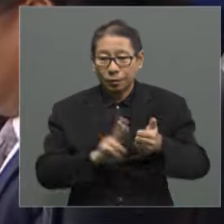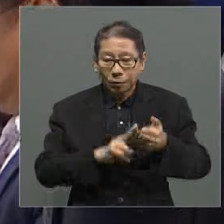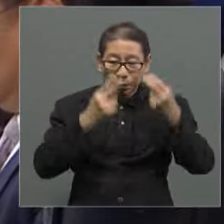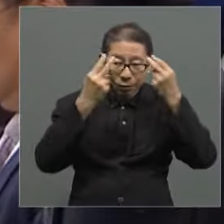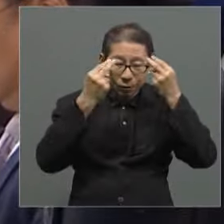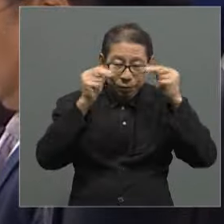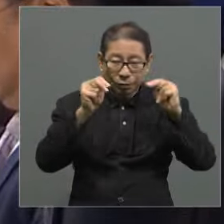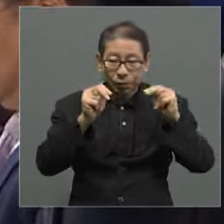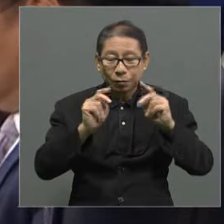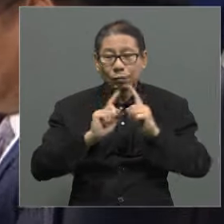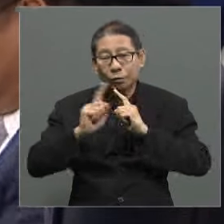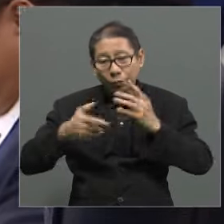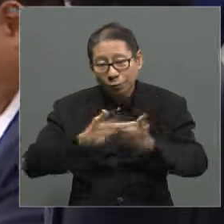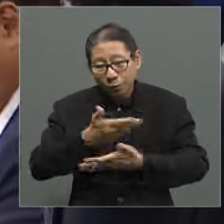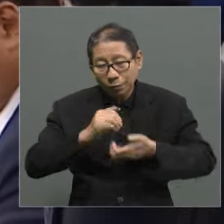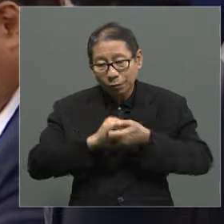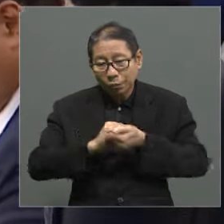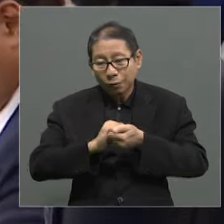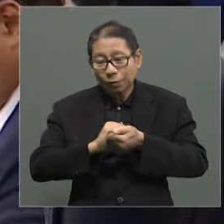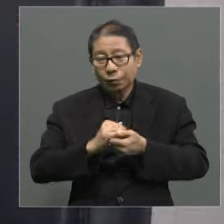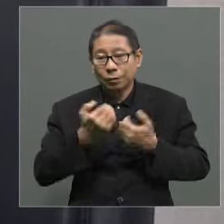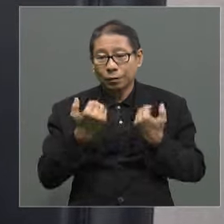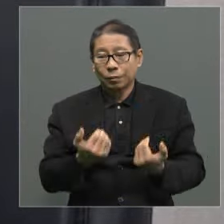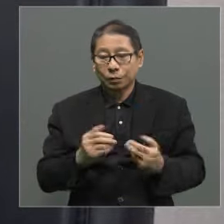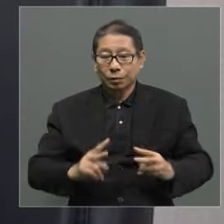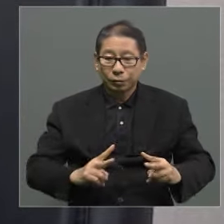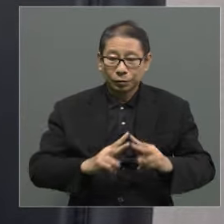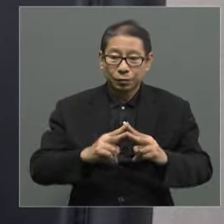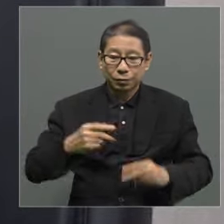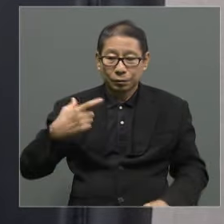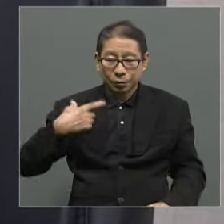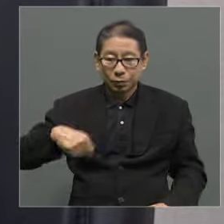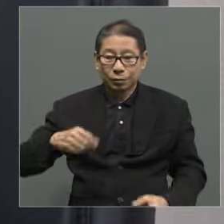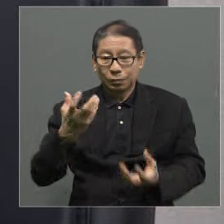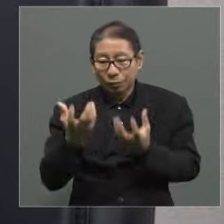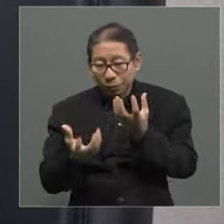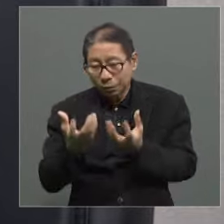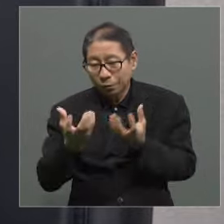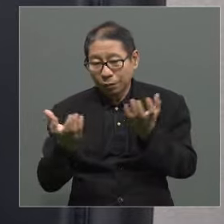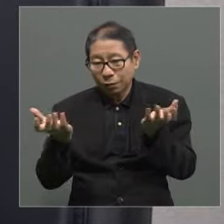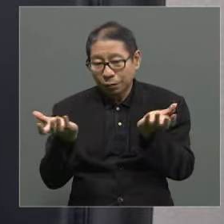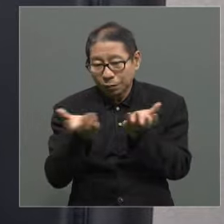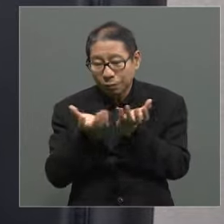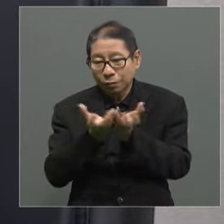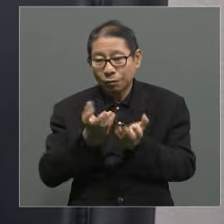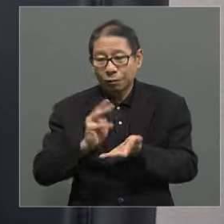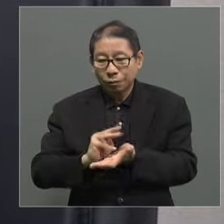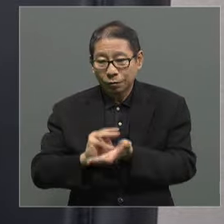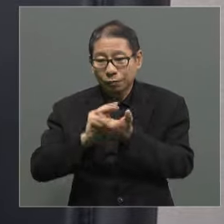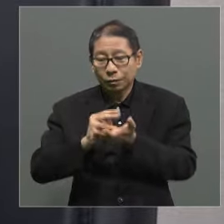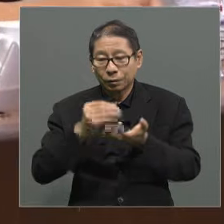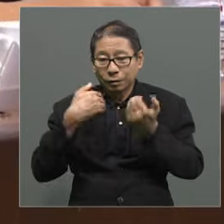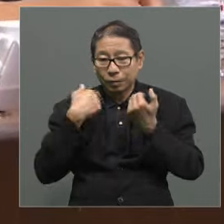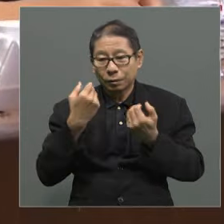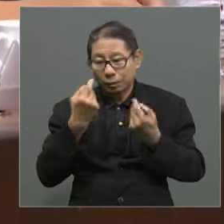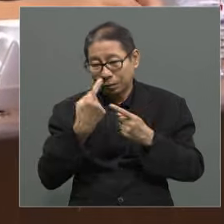รัฐมนตรีก็ไปร่วมหารือกับหน่วยงานที่เกี่ยวข้องไม่ว่าจะเป็นกระทรวงยุติธรรมมูลนิธิราชประชานุเคราะห์กระทรวงแรงงานมูล